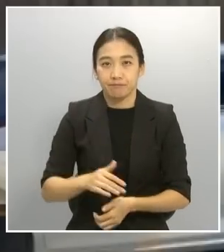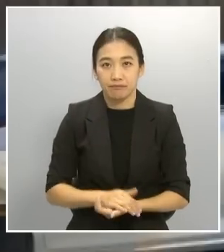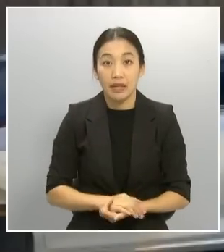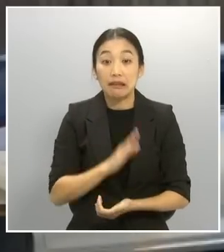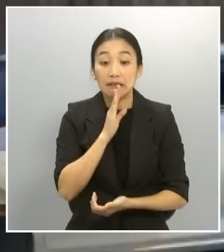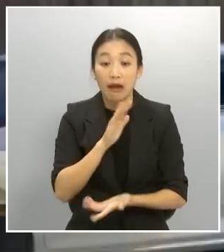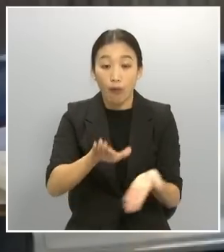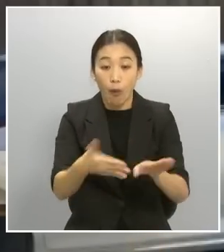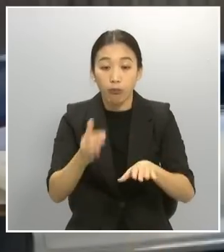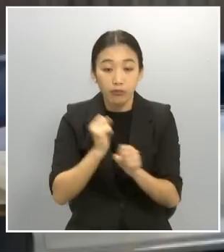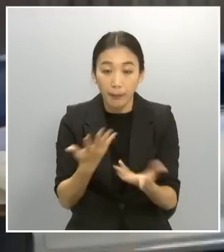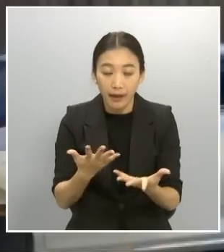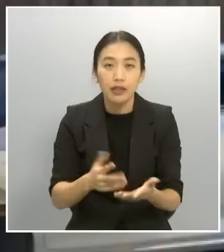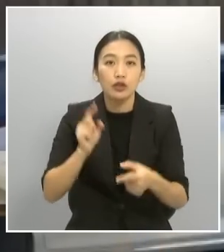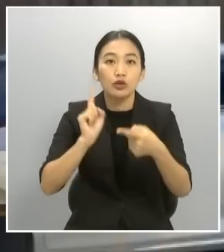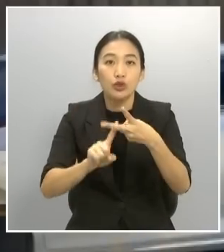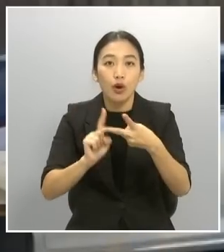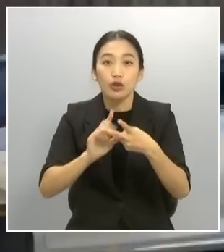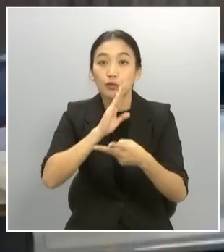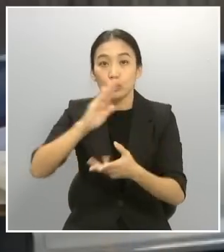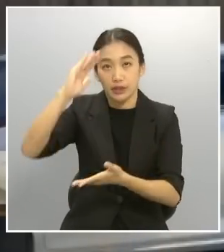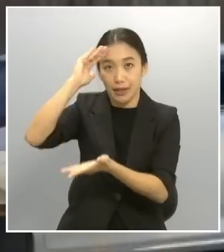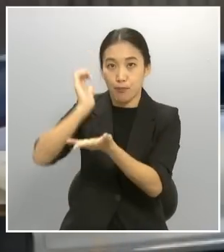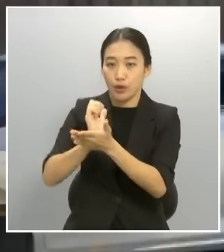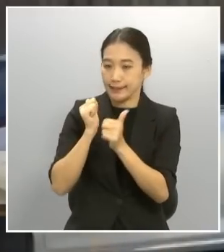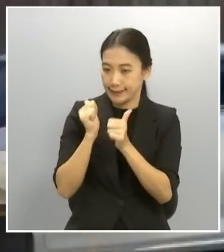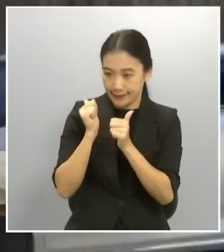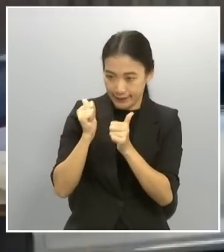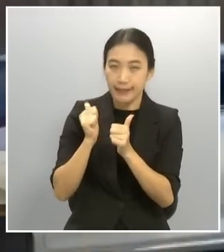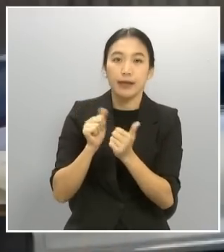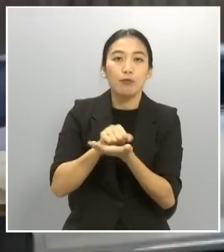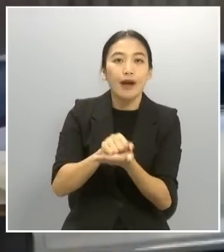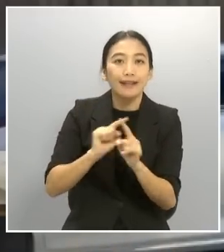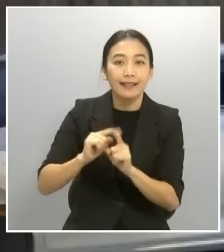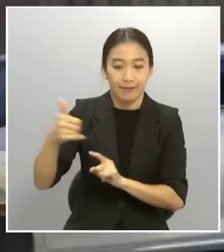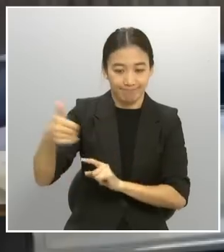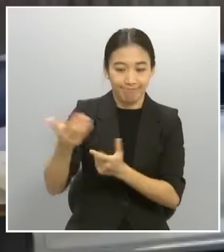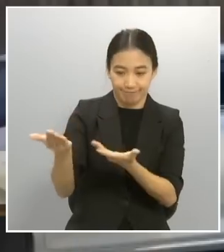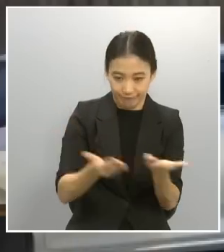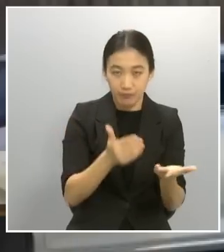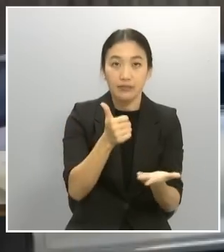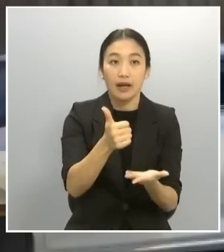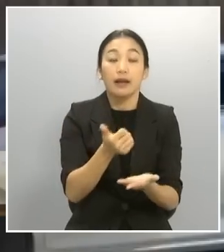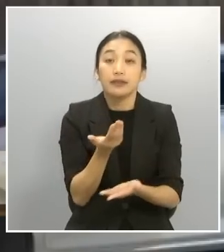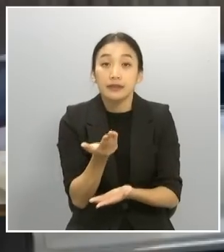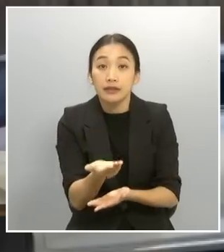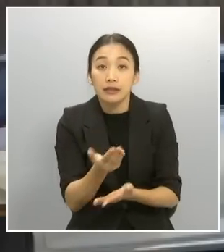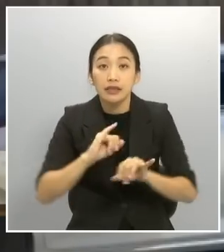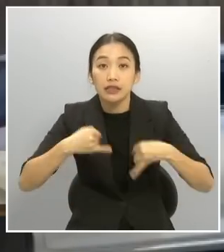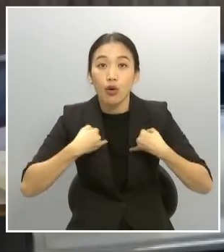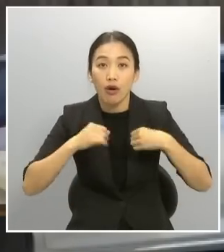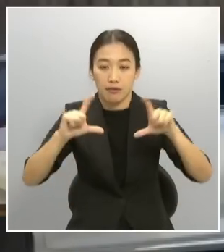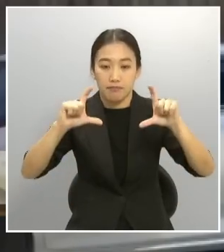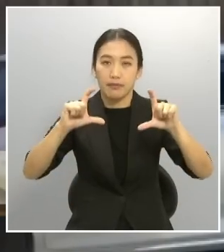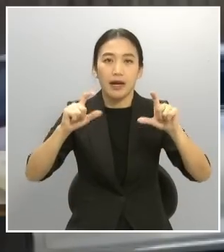วจที่มีเจตนาดีเข้ามาใช้บริการยินดีต้อนรับค่ะ คุณกาญจนาสุวรรณธาดาเธอกล้าหาญนะอายุ53ปี